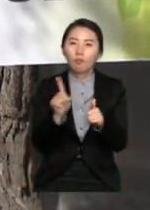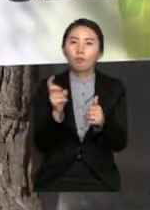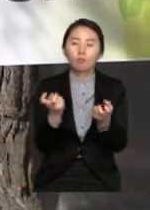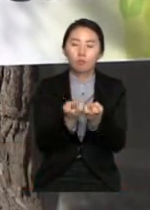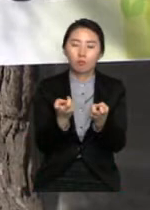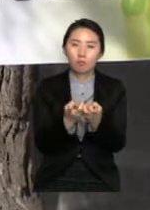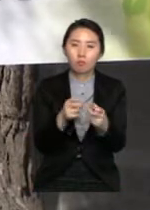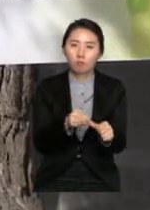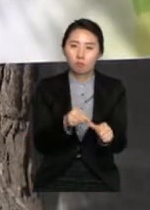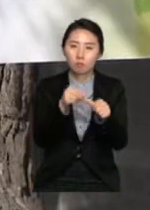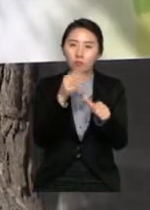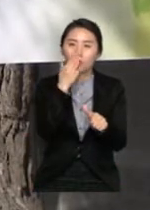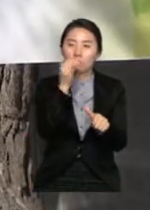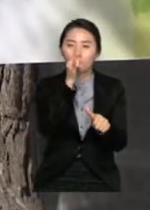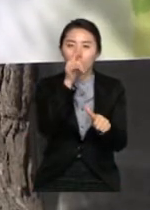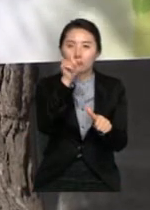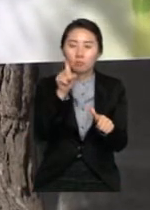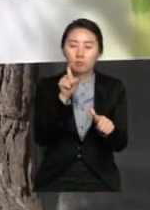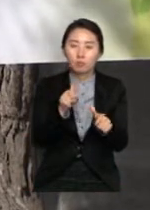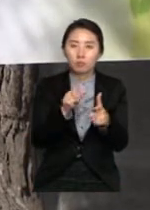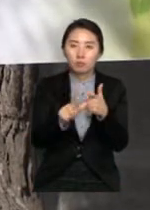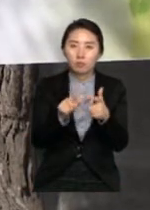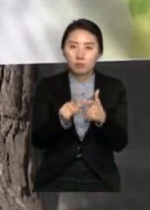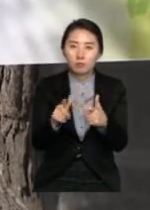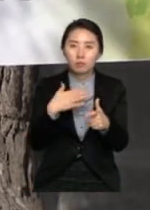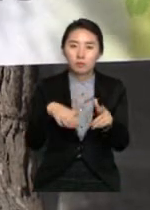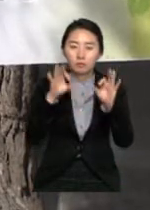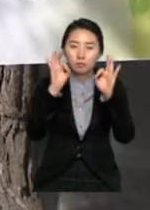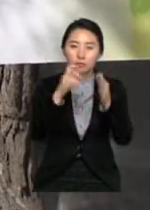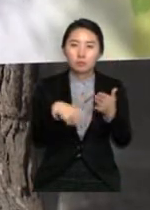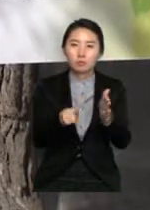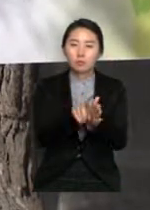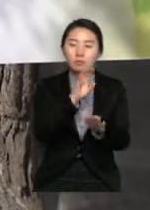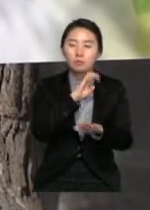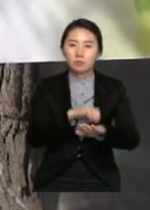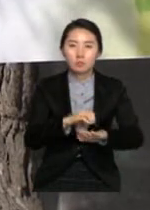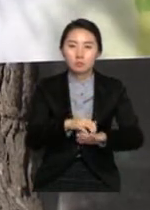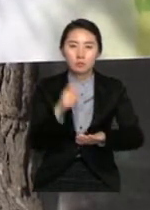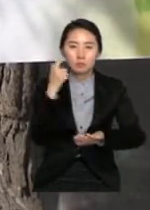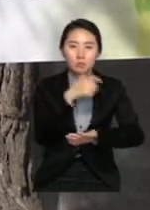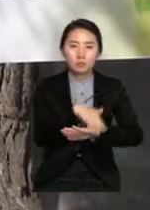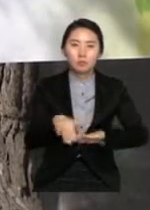승객을 안전하게 구조할 것인가를 알아보기 위해 훈련을 계획하게 되었습니다.